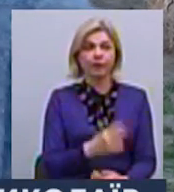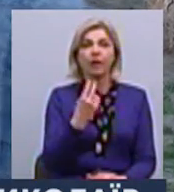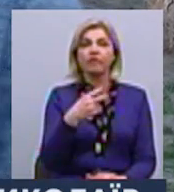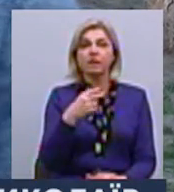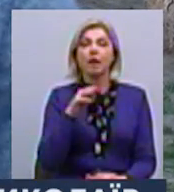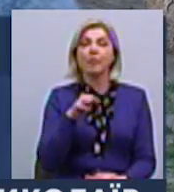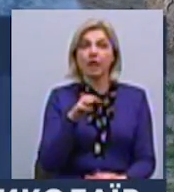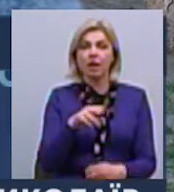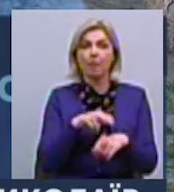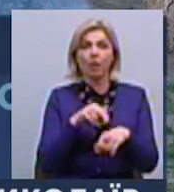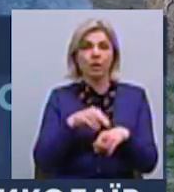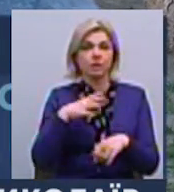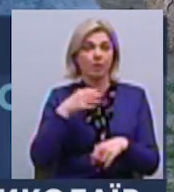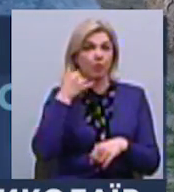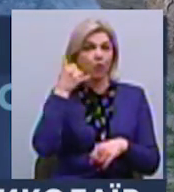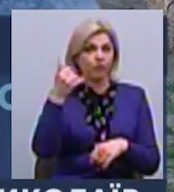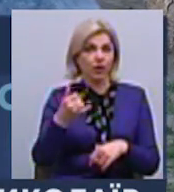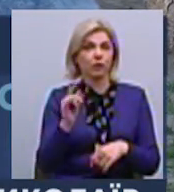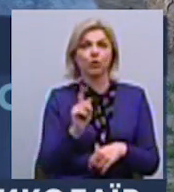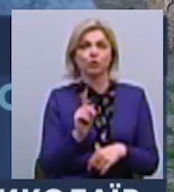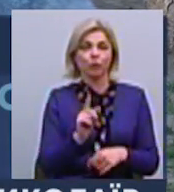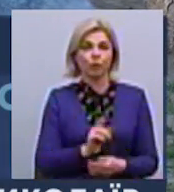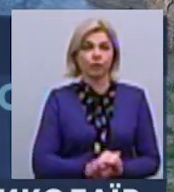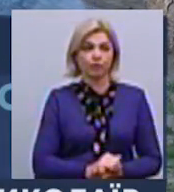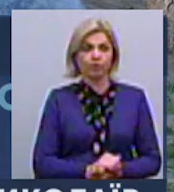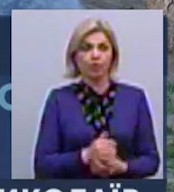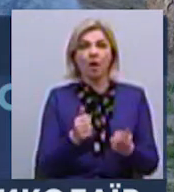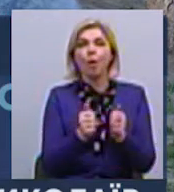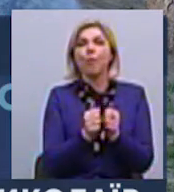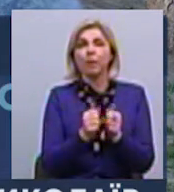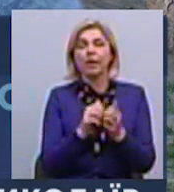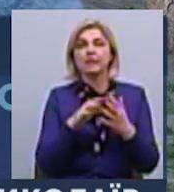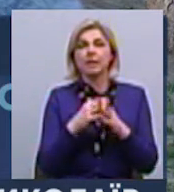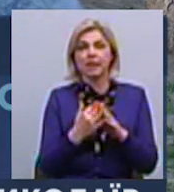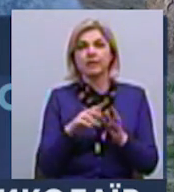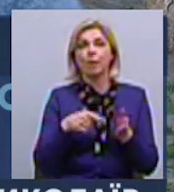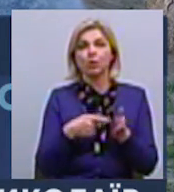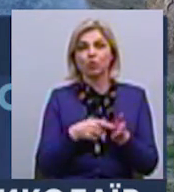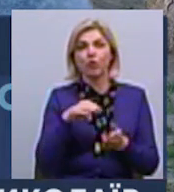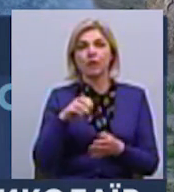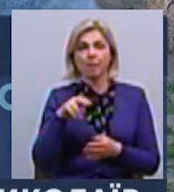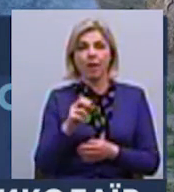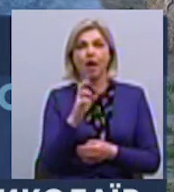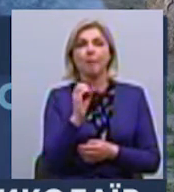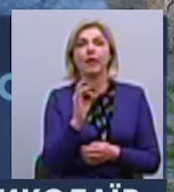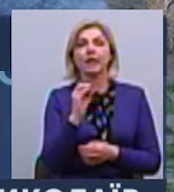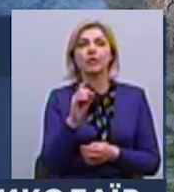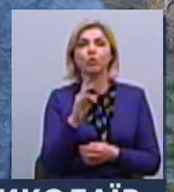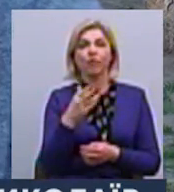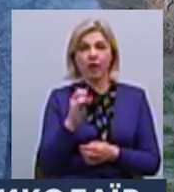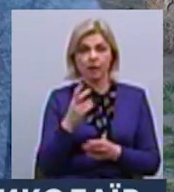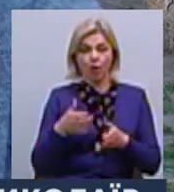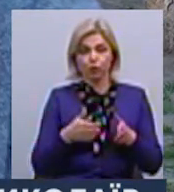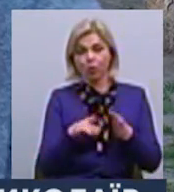20 березня до поліції надійшло повідомлення про те, що поблизу селища міського типу Березнегувате на узбіччі дороги